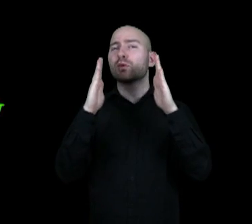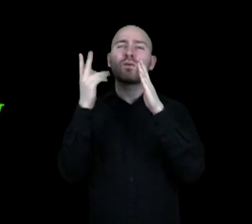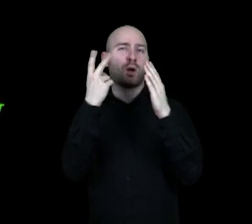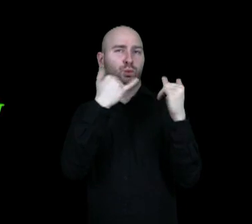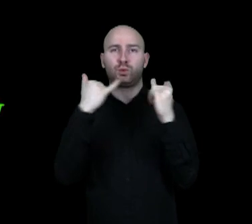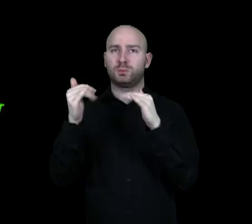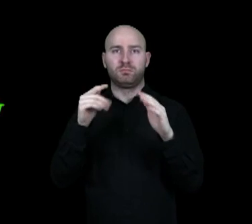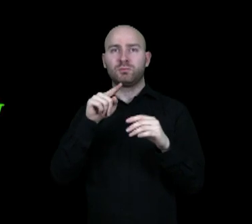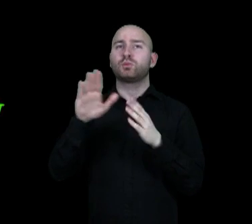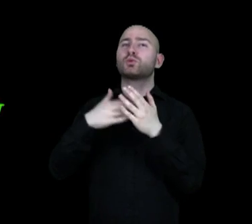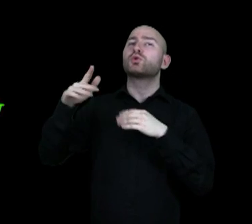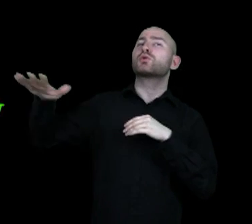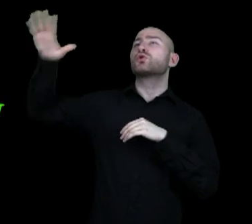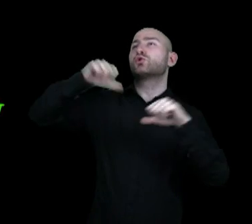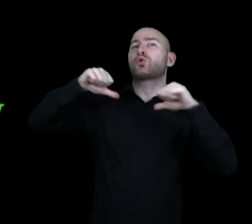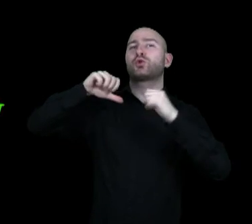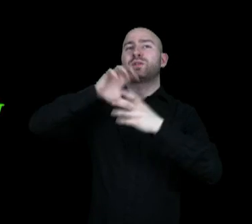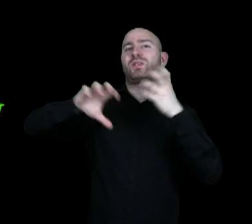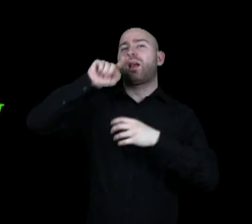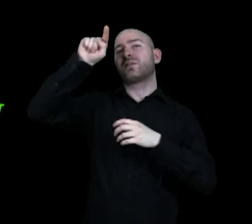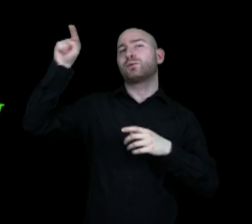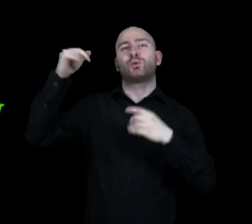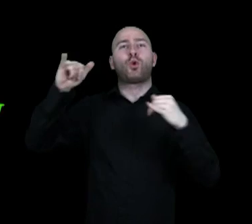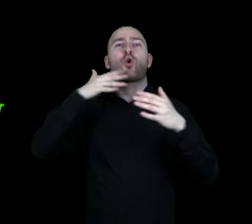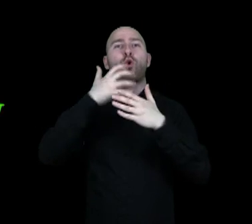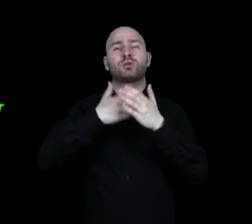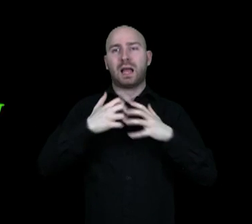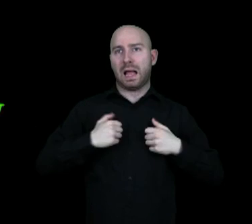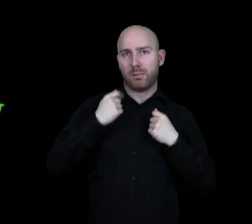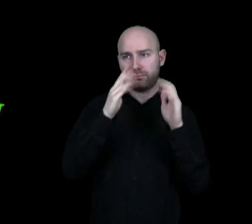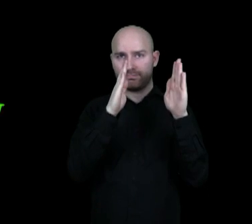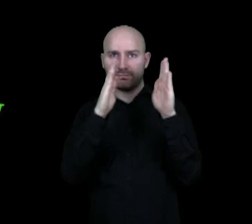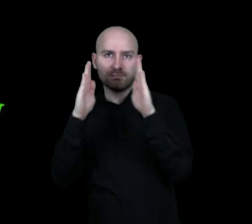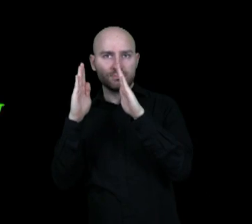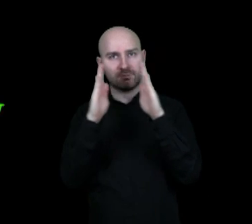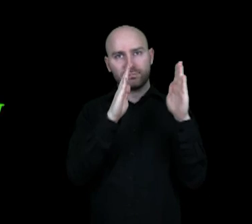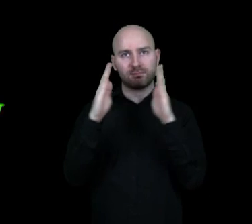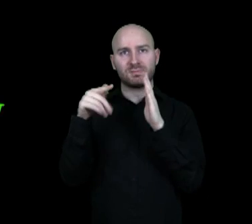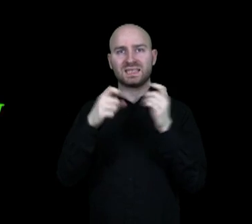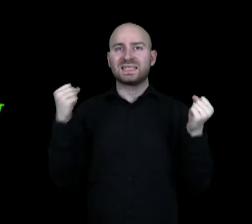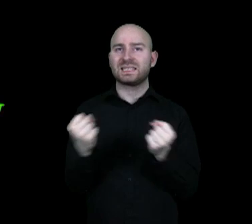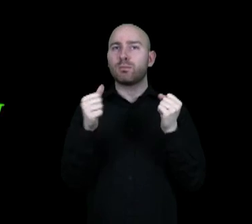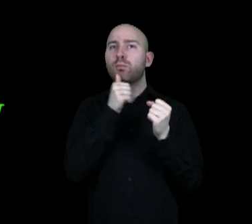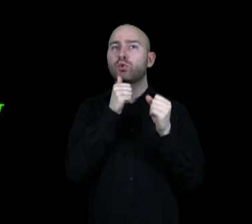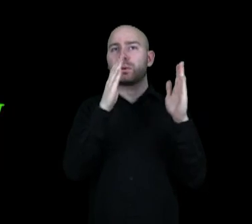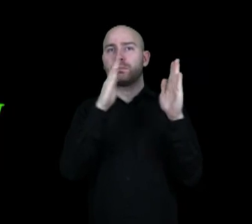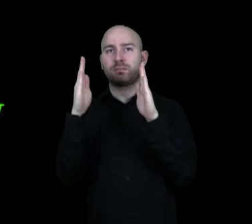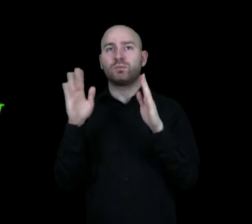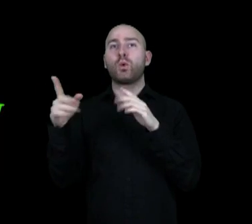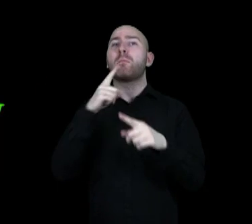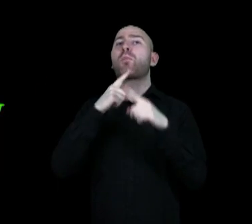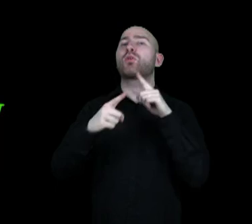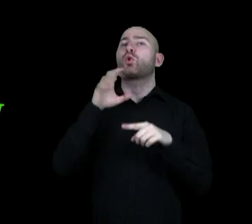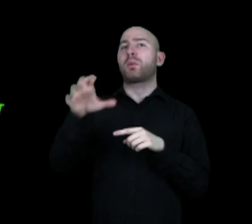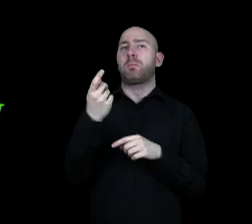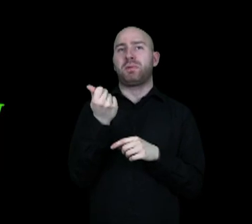by przesunąć krzywą popytu globalnego, a raczej próbować ją przesunąć. Polityka pieniężna ma charakter pośredni. Drukowanie